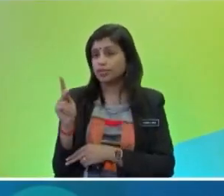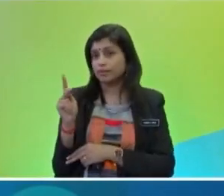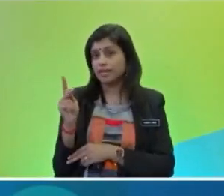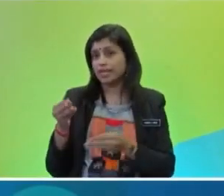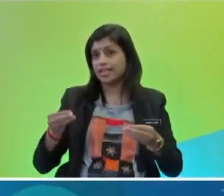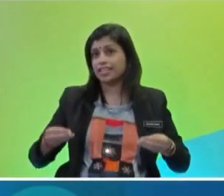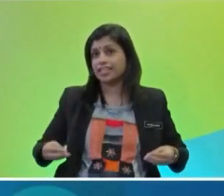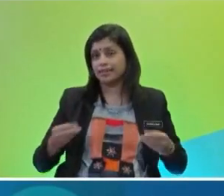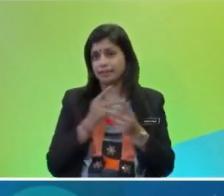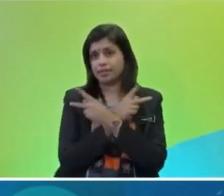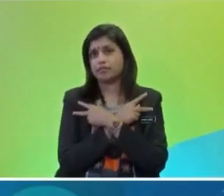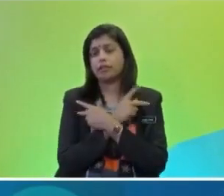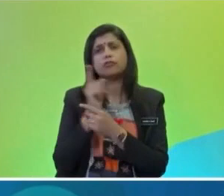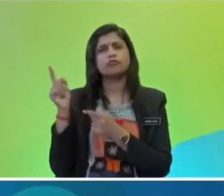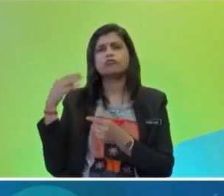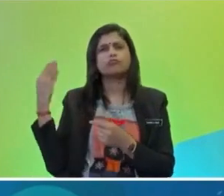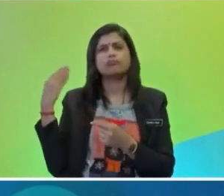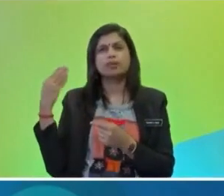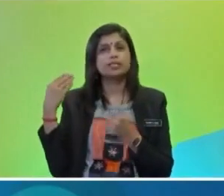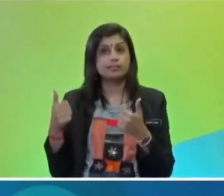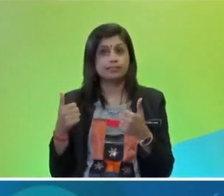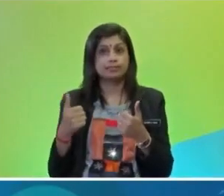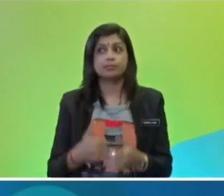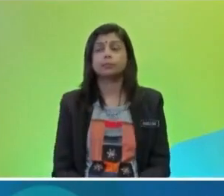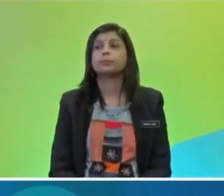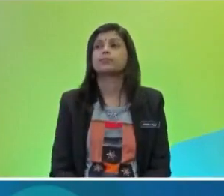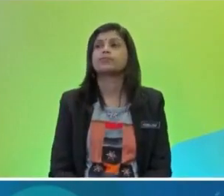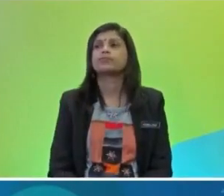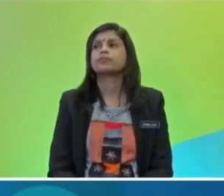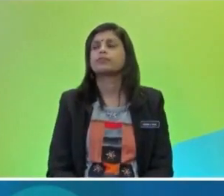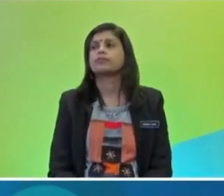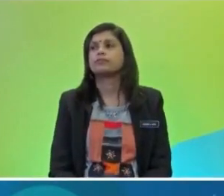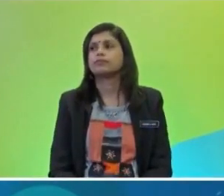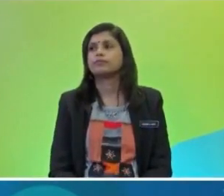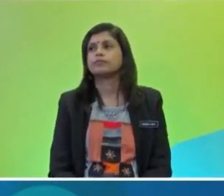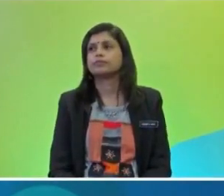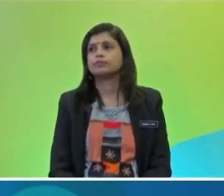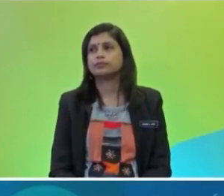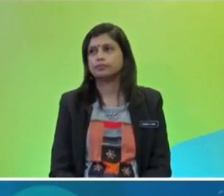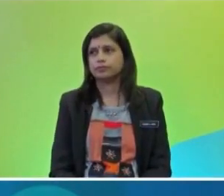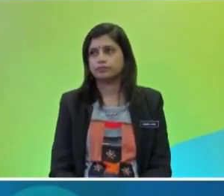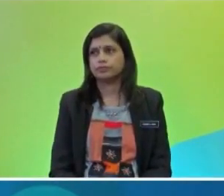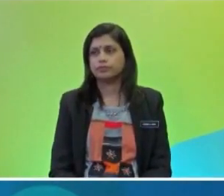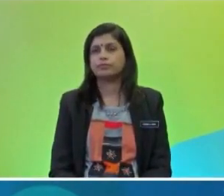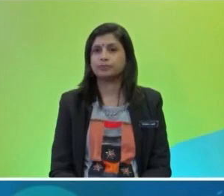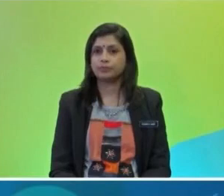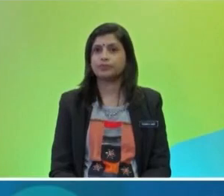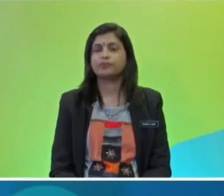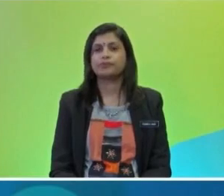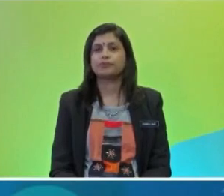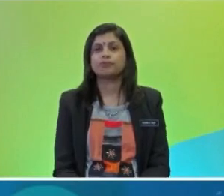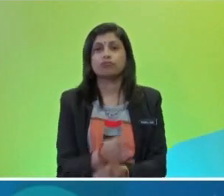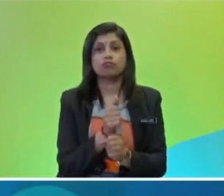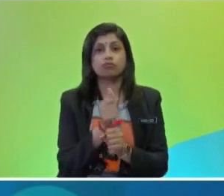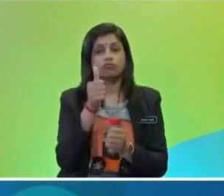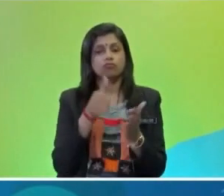kasih. Wow, tahniah. Tahniah Sean mengucapkan yeah, terima kasih. Okay, yeah. Satu stiker untuk kamu. Okey, nanti saya lekat. Okey, nanti. Okey. Okey,